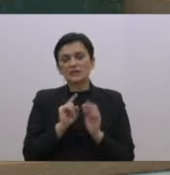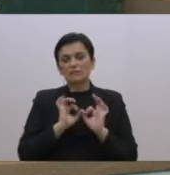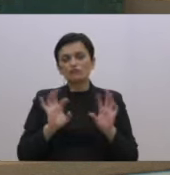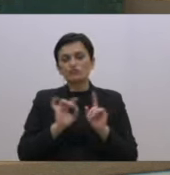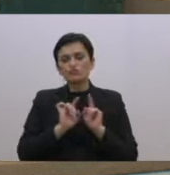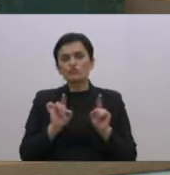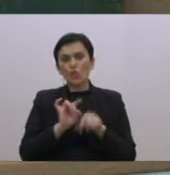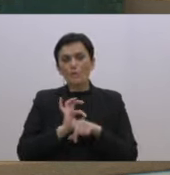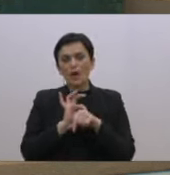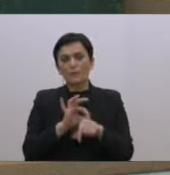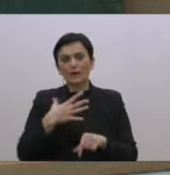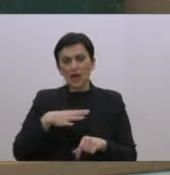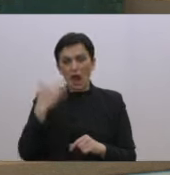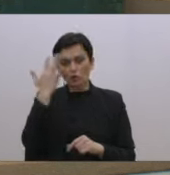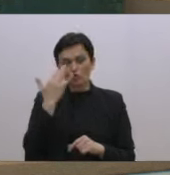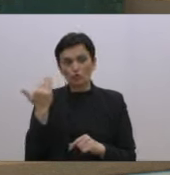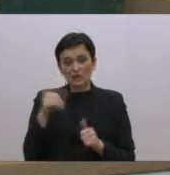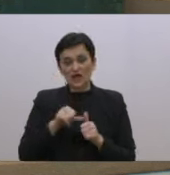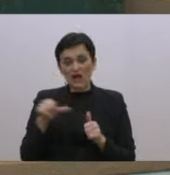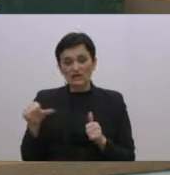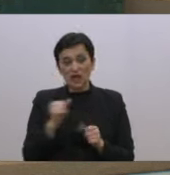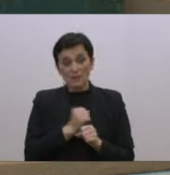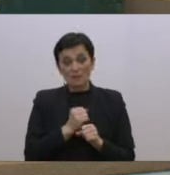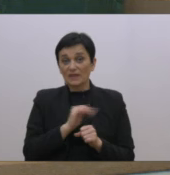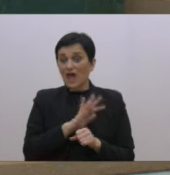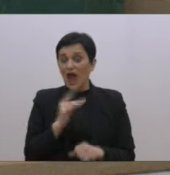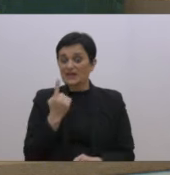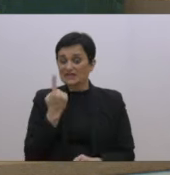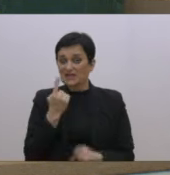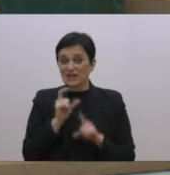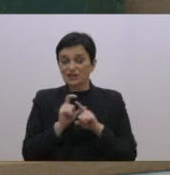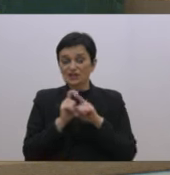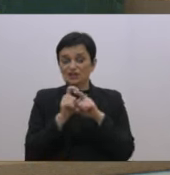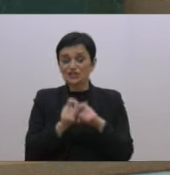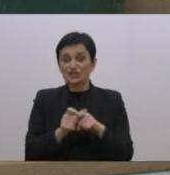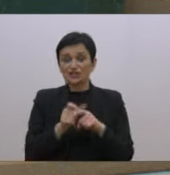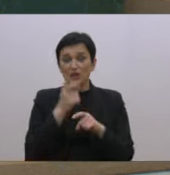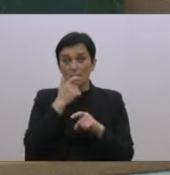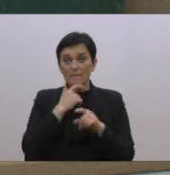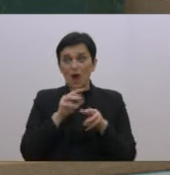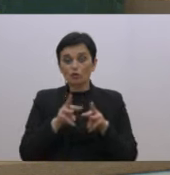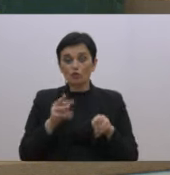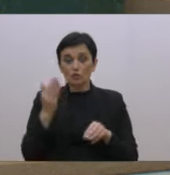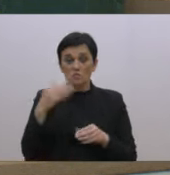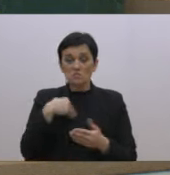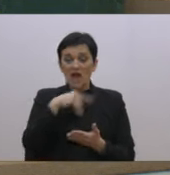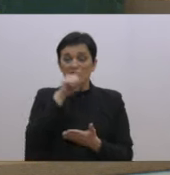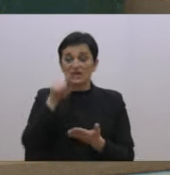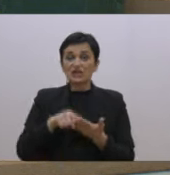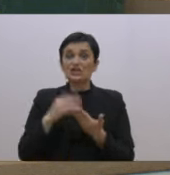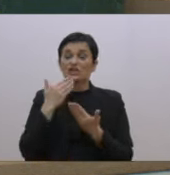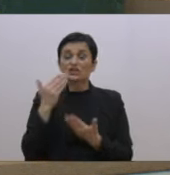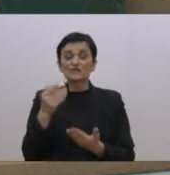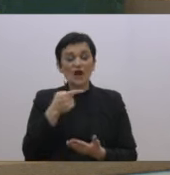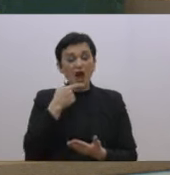და ეწეოდა ქართული ოცნების გარდა. და არც ერთი სიტყვა ბატონ მინისტრომ მე თქვენ რა კითხვას დაგისვით არ